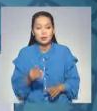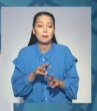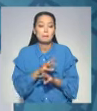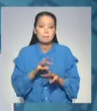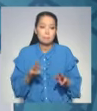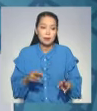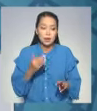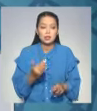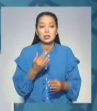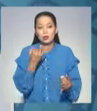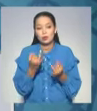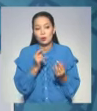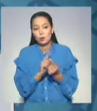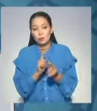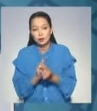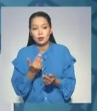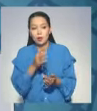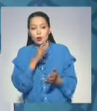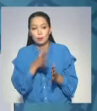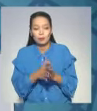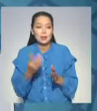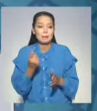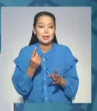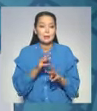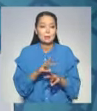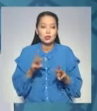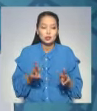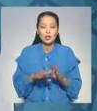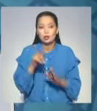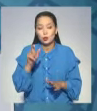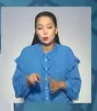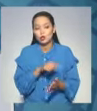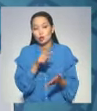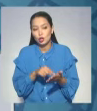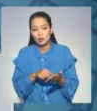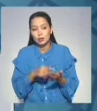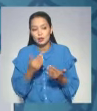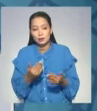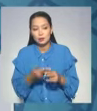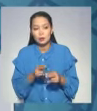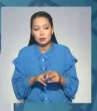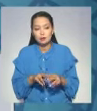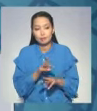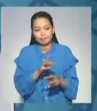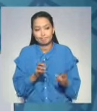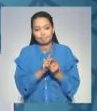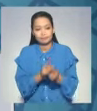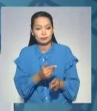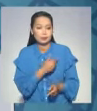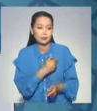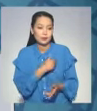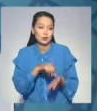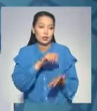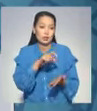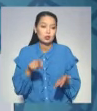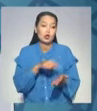мәжілісмендер көп кездесіп жатқан уақытымыздағы бірінші мәслихат депутаттарының қоятын сұрағы біз үкімет мүшелерімен кездескіміз келеді. Оларға